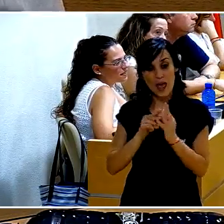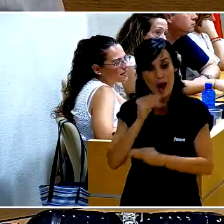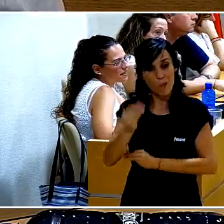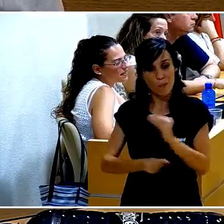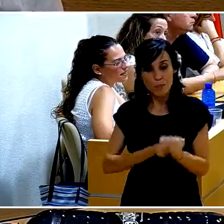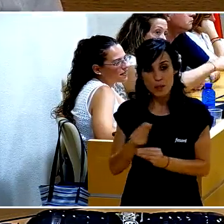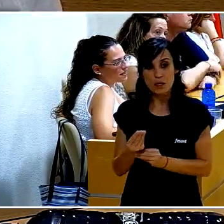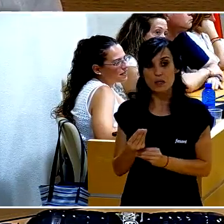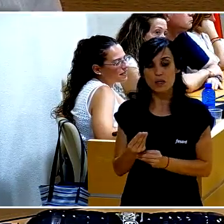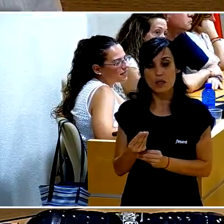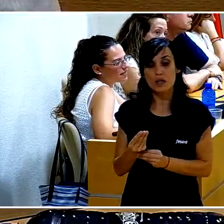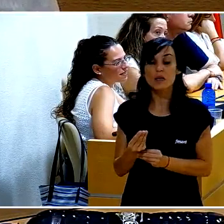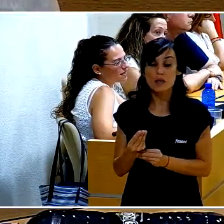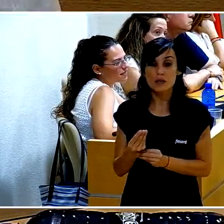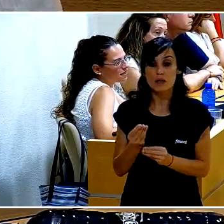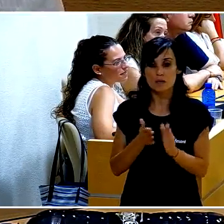de que